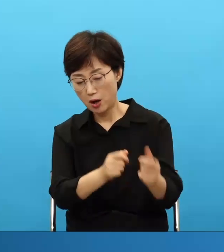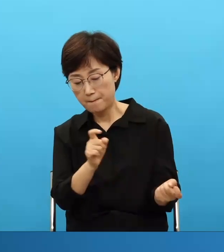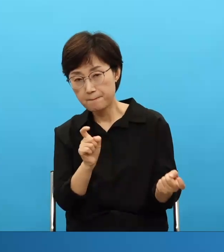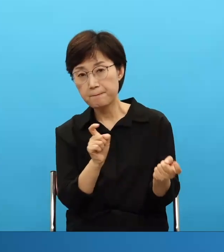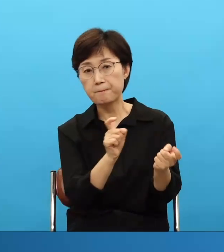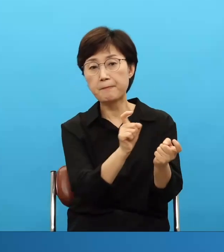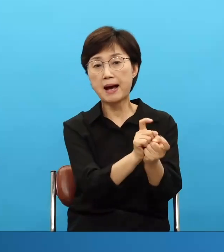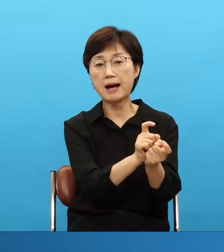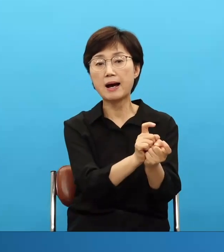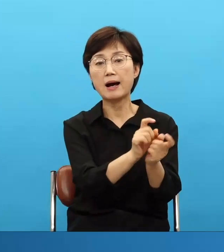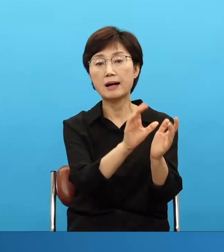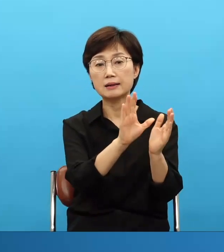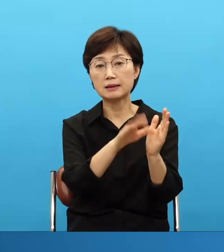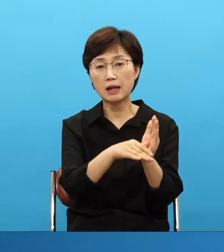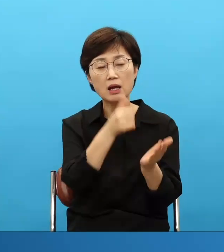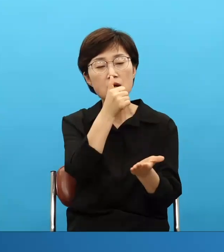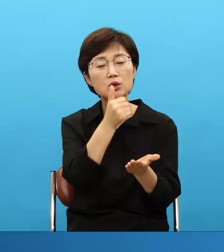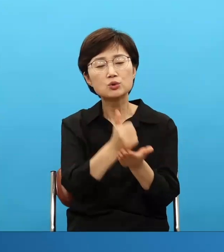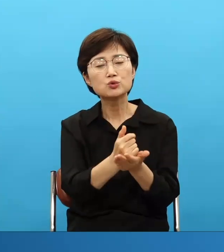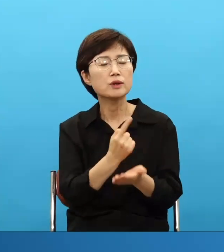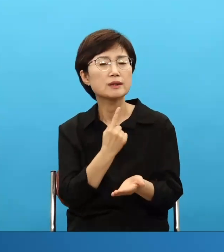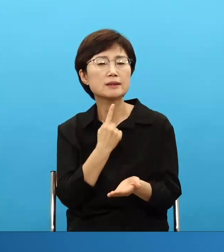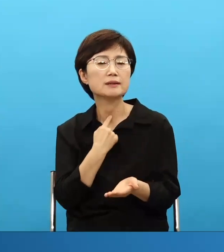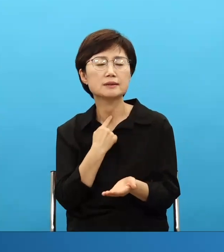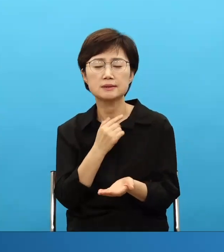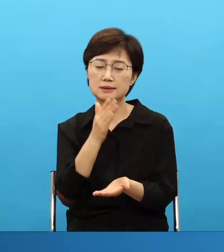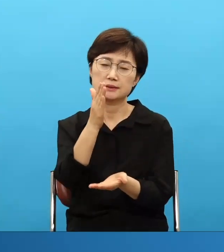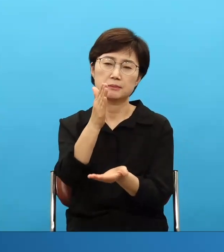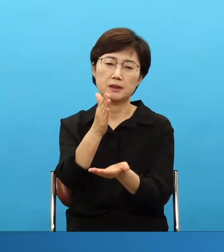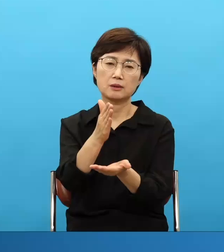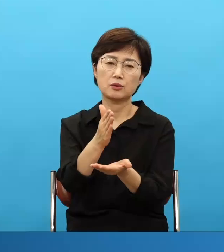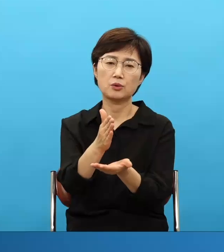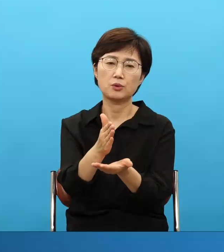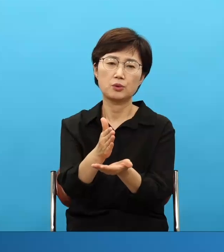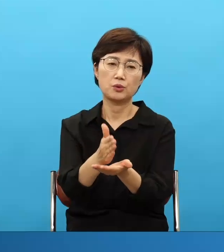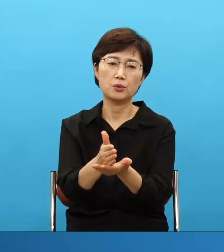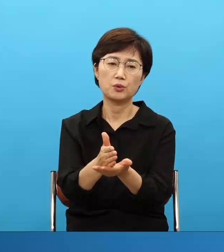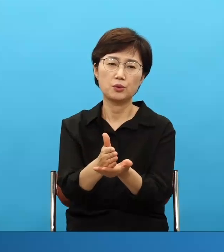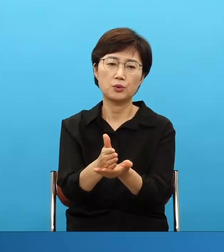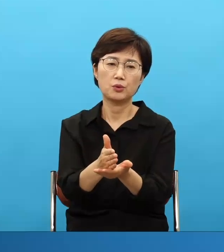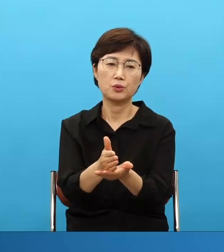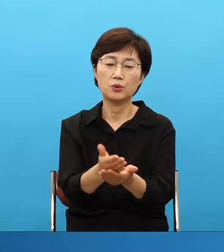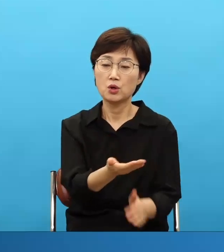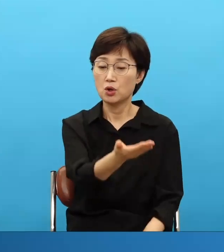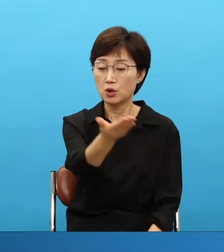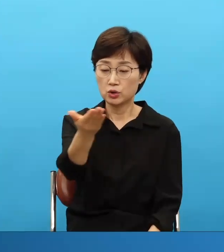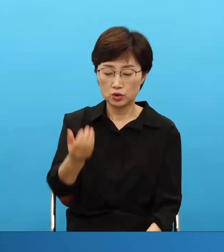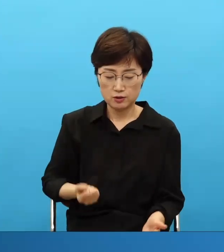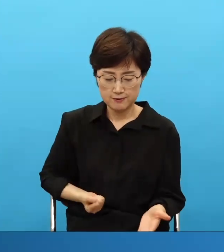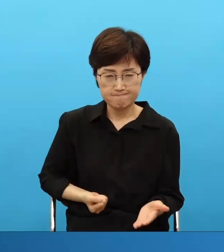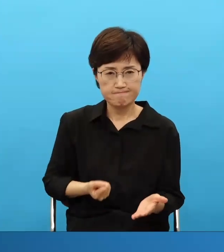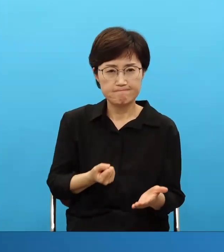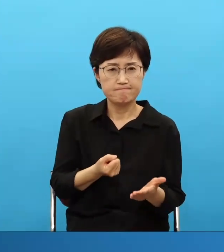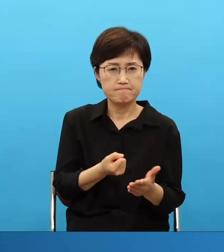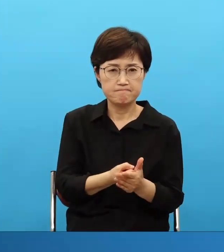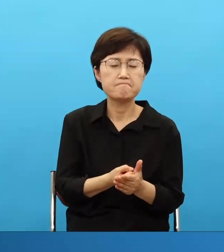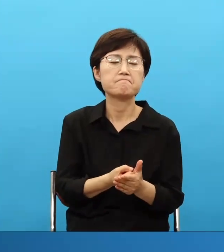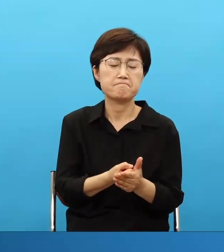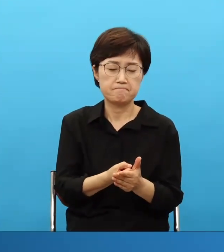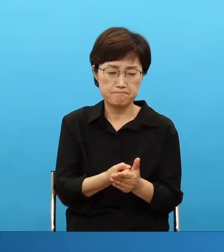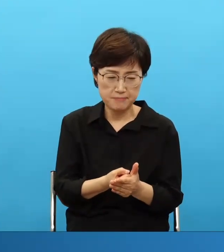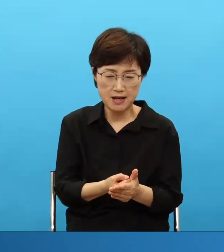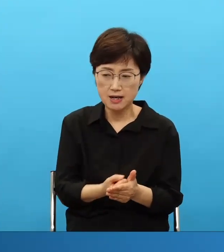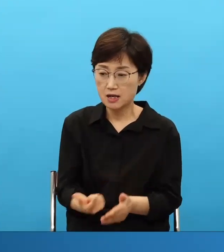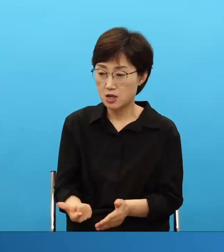너시험을 당해 죄짓지 말고 너